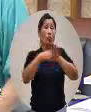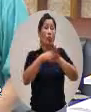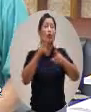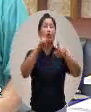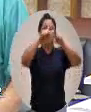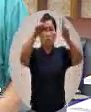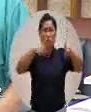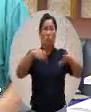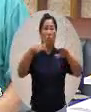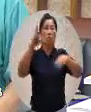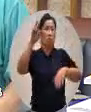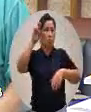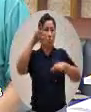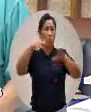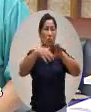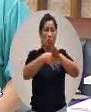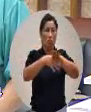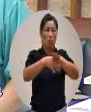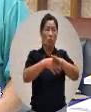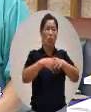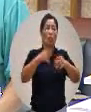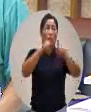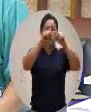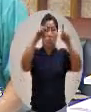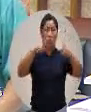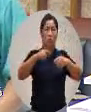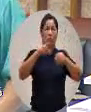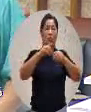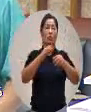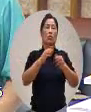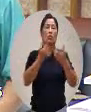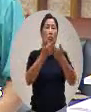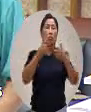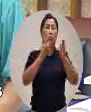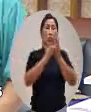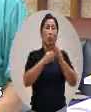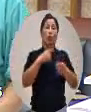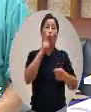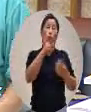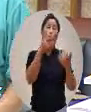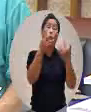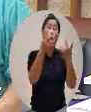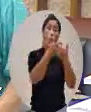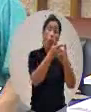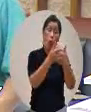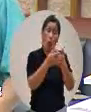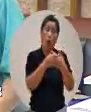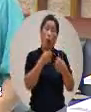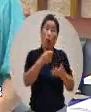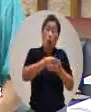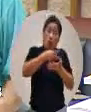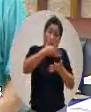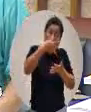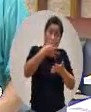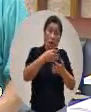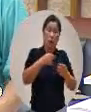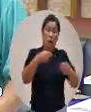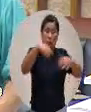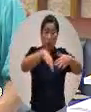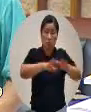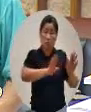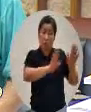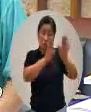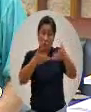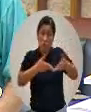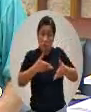張博文嘛齁這個大隊長齁我私底下跟他建國起司免啦也檢討這個裡面的案情啦是不是